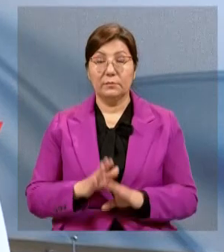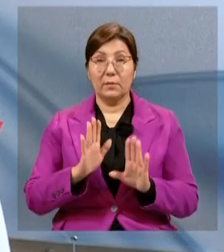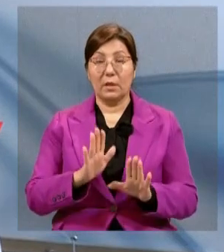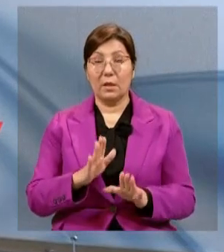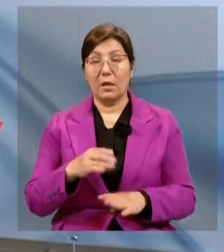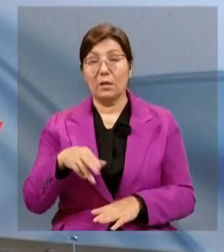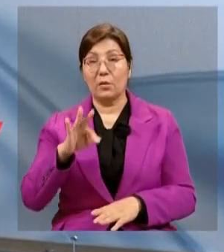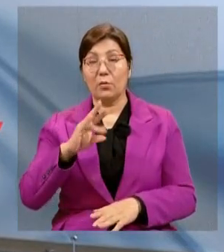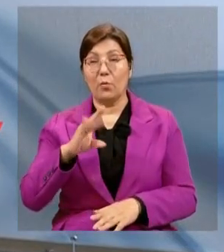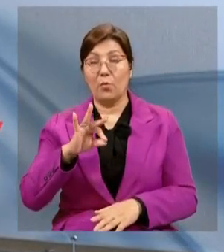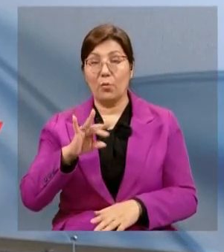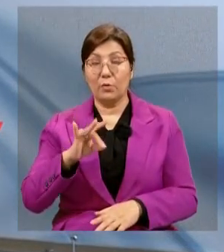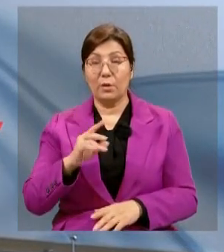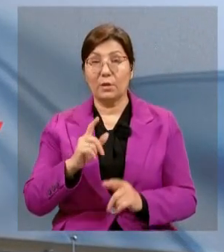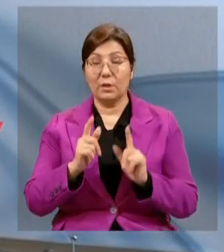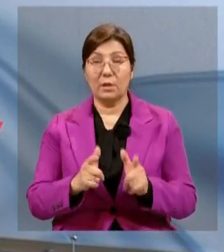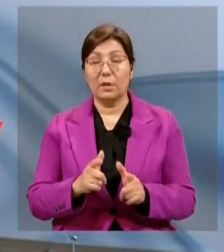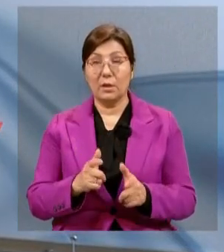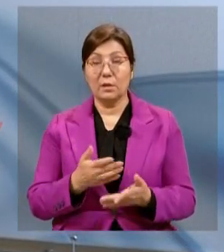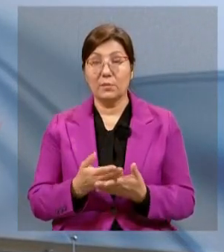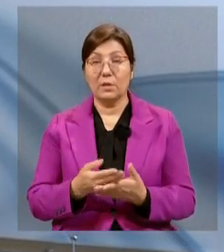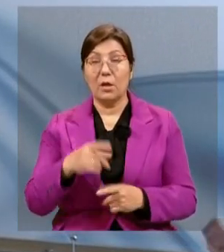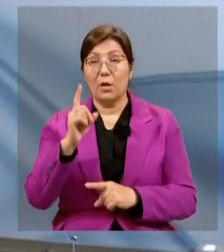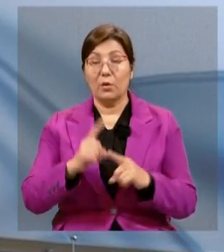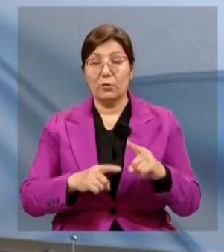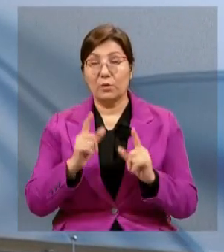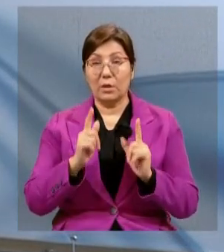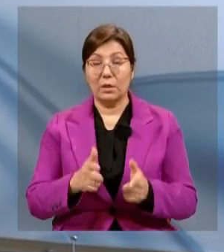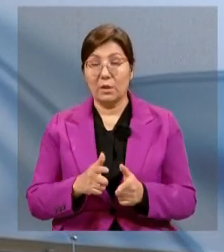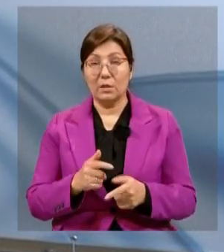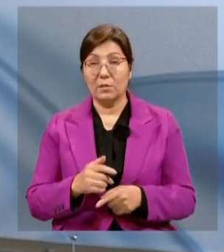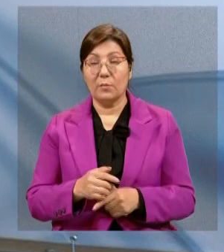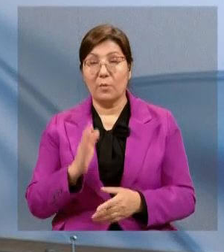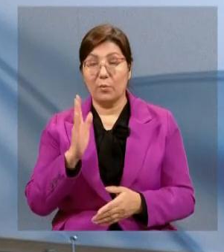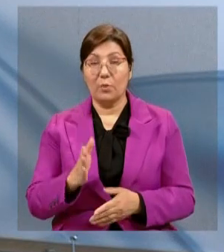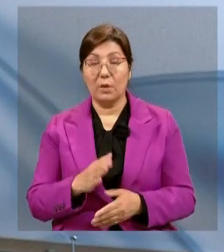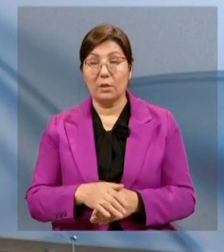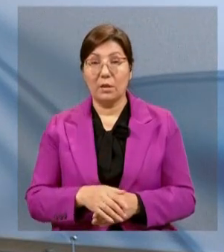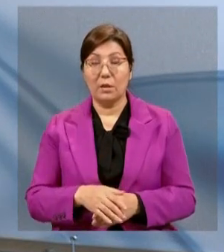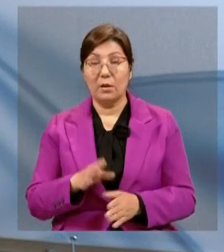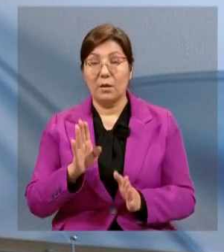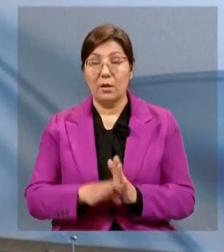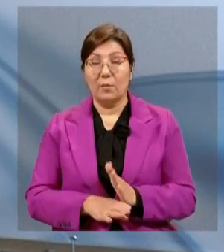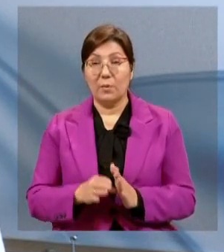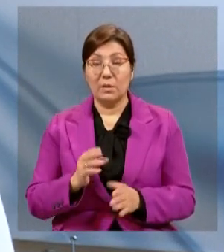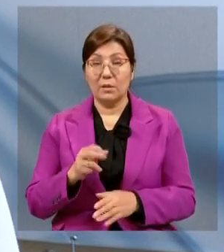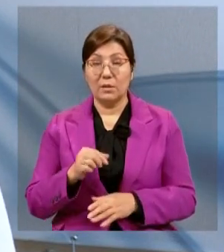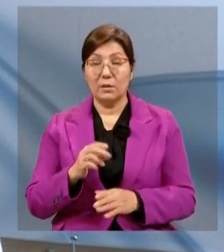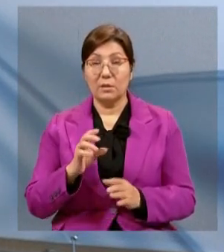өзінің келісімі бар, немесе туыстарының келісімі бар. Келісімсіз ешқандай трансплантация жасалмайды.